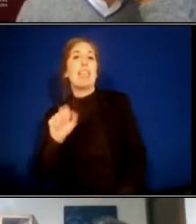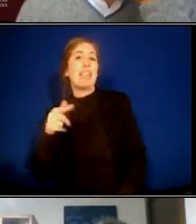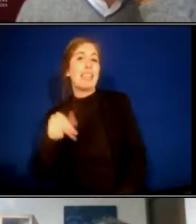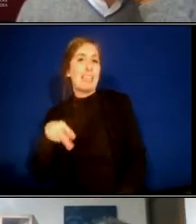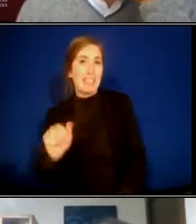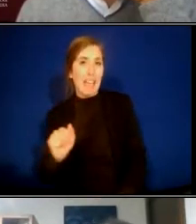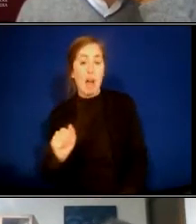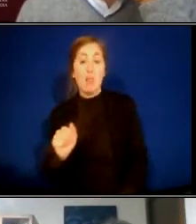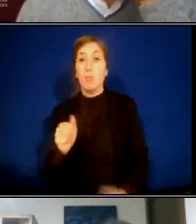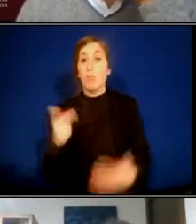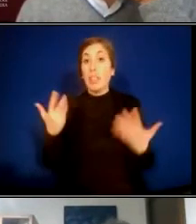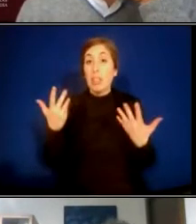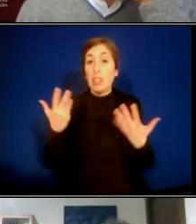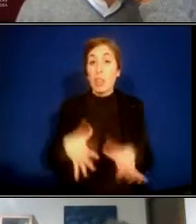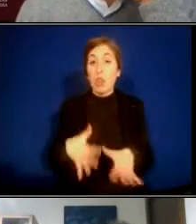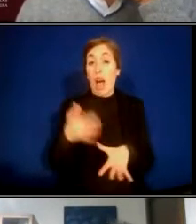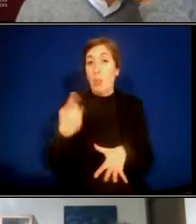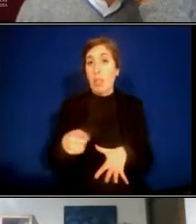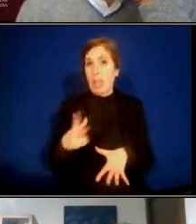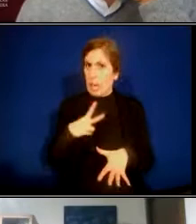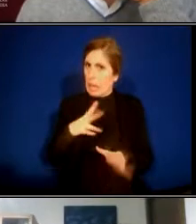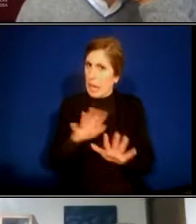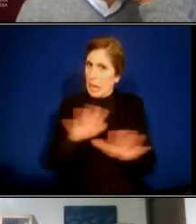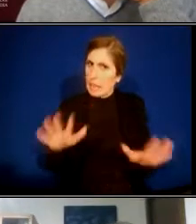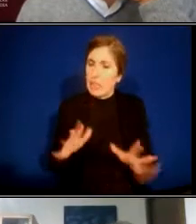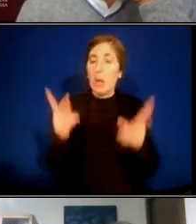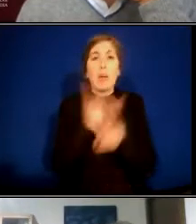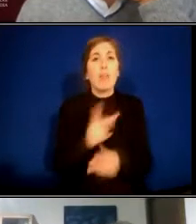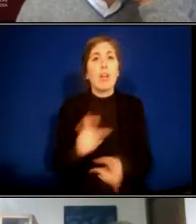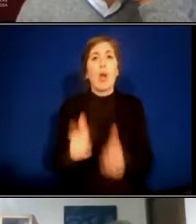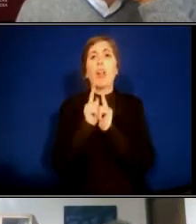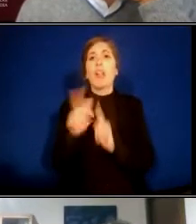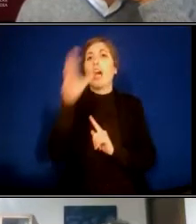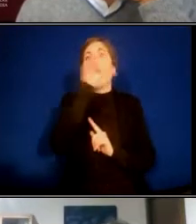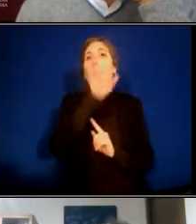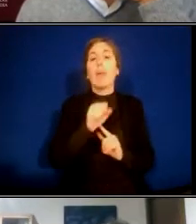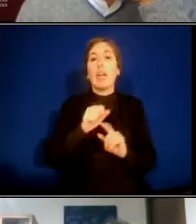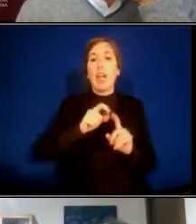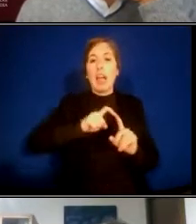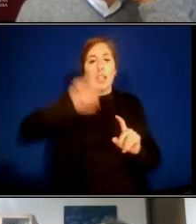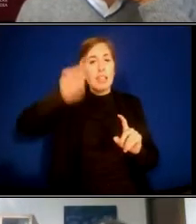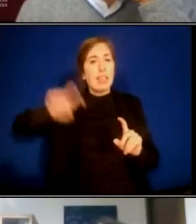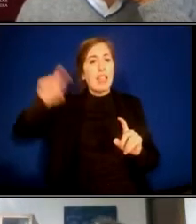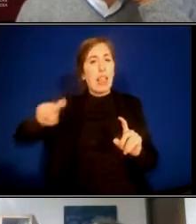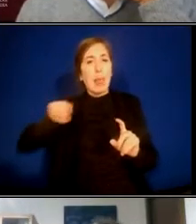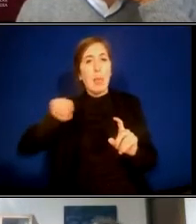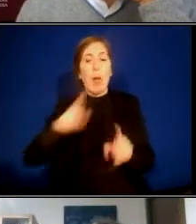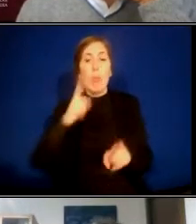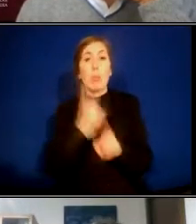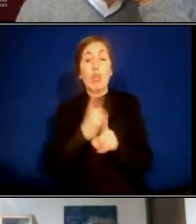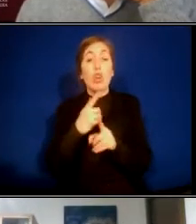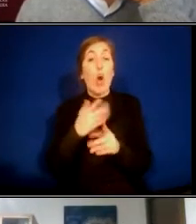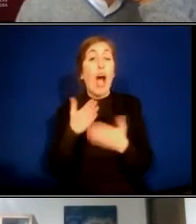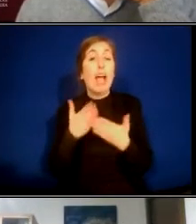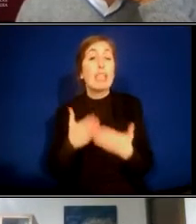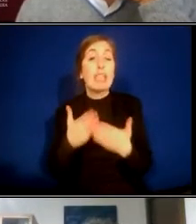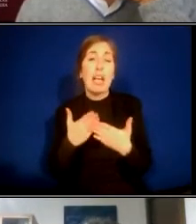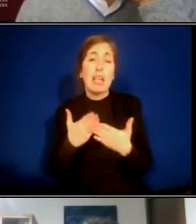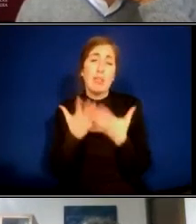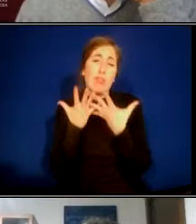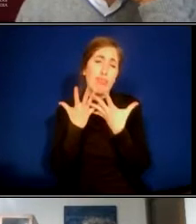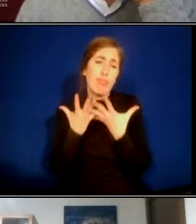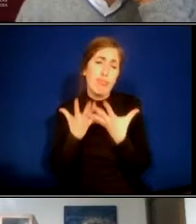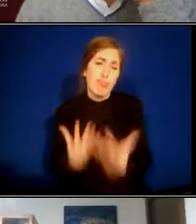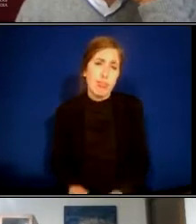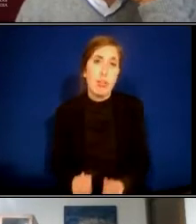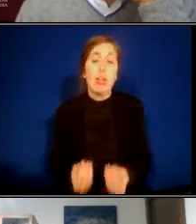che anche qui ci sono stime terribili di persone che hanno bisogno di assistenza e c'è un radicamento appunto sul territorio che permette